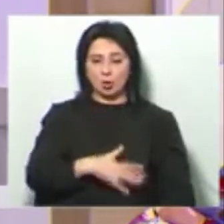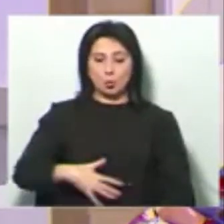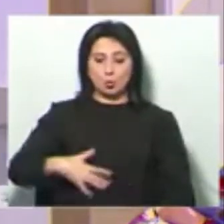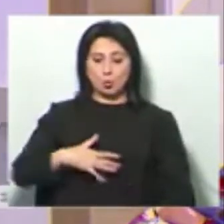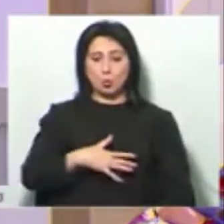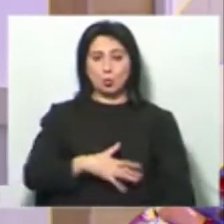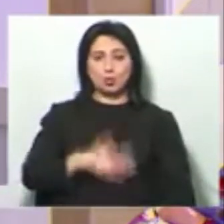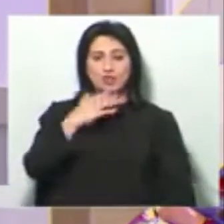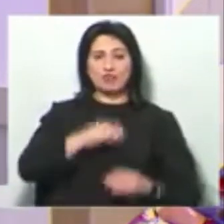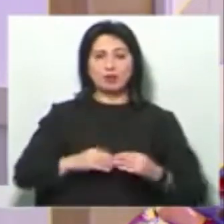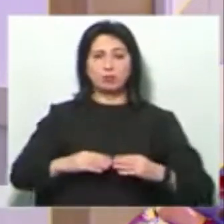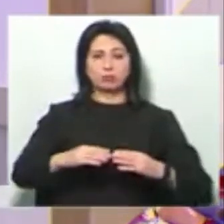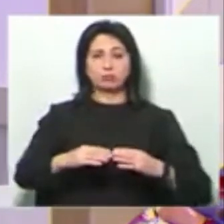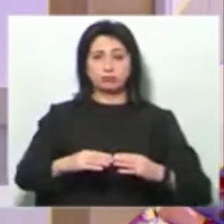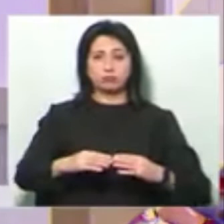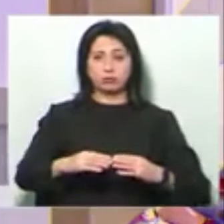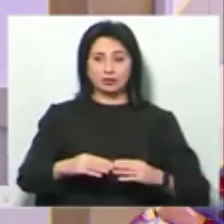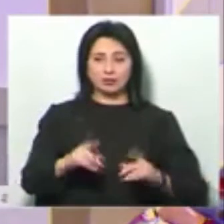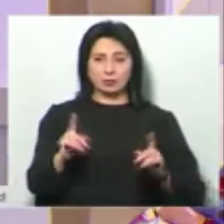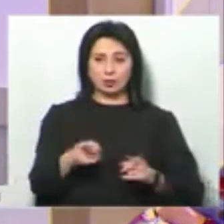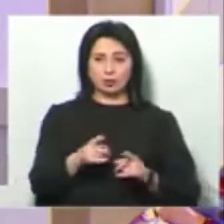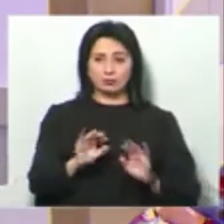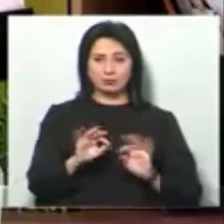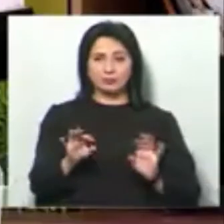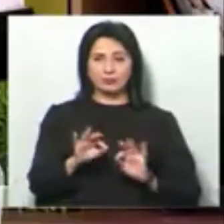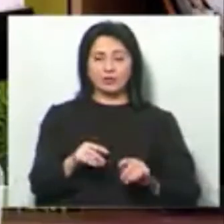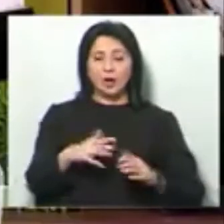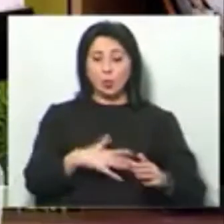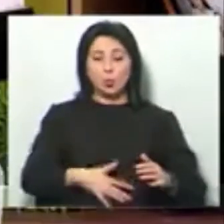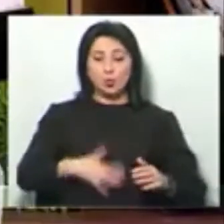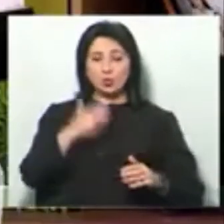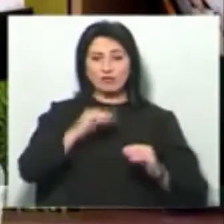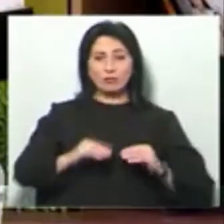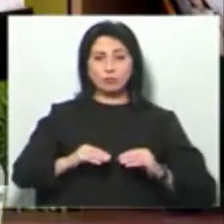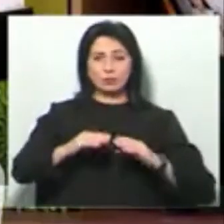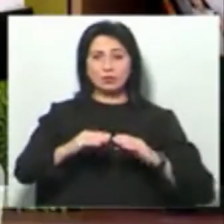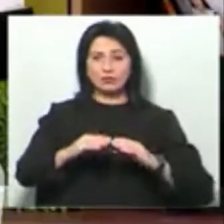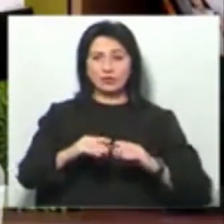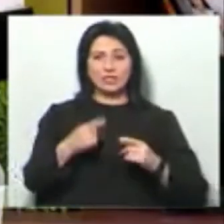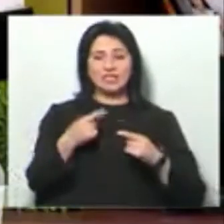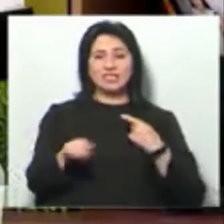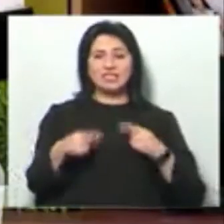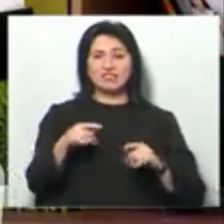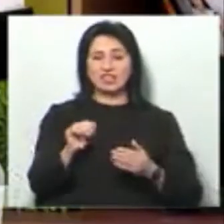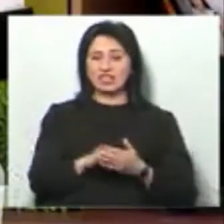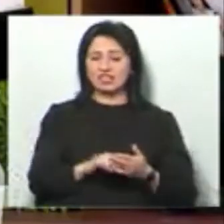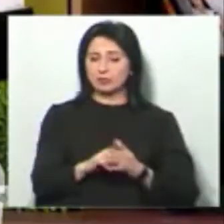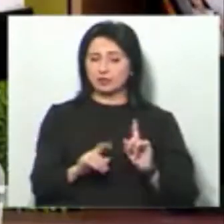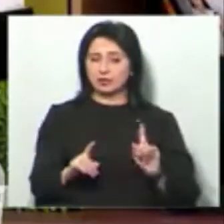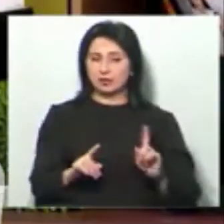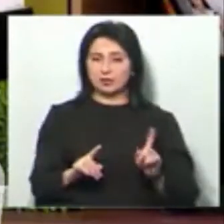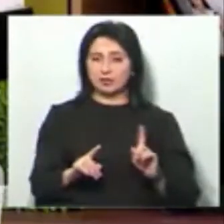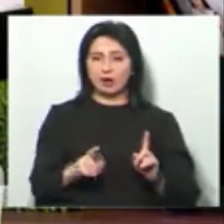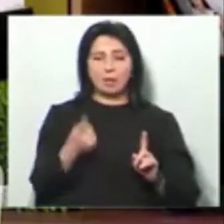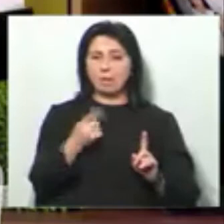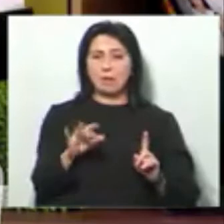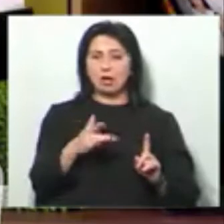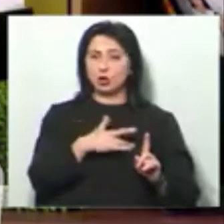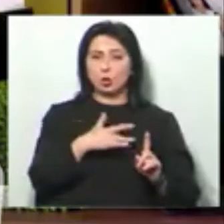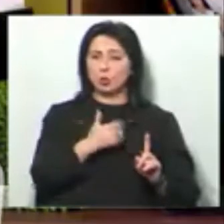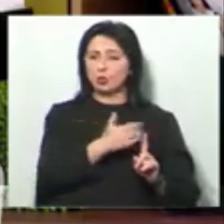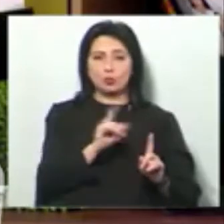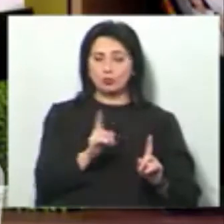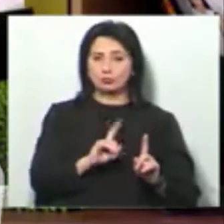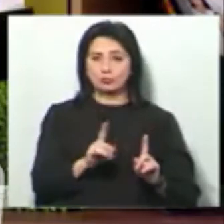სითხის დაგროვებასთან დაკავშირებით, მოკლედ უკან უმარტოთ. მოკლედ მოგახსენებთ, რომ მუცლის ღრუში სითხის დაგროვება სხვადასხვა მიზეზი შეიძლება ქონდეს, არა მარტო გულის